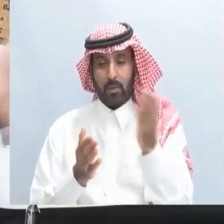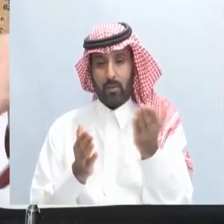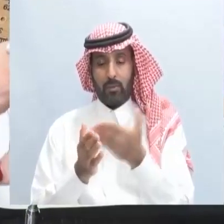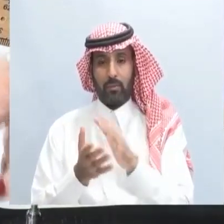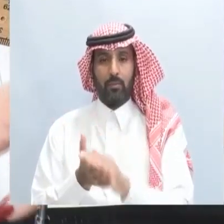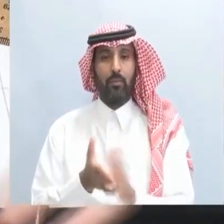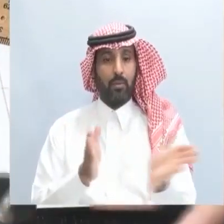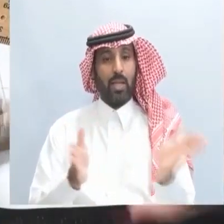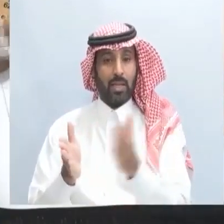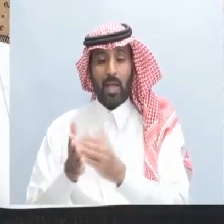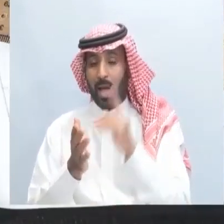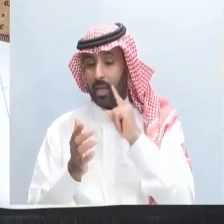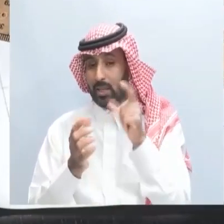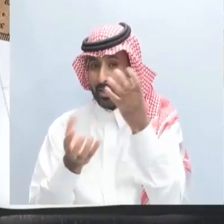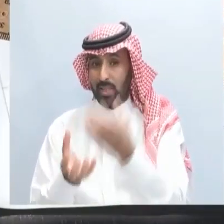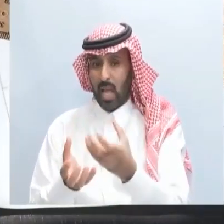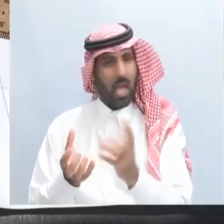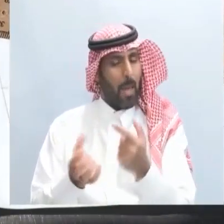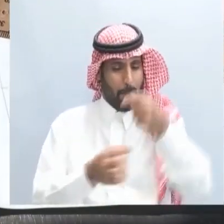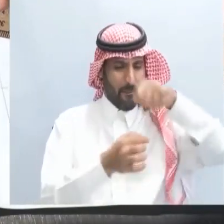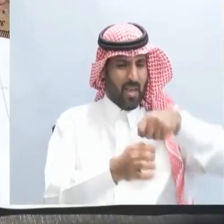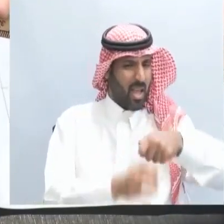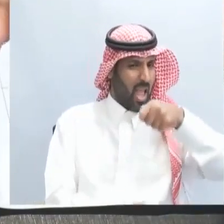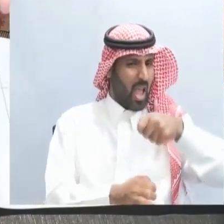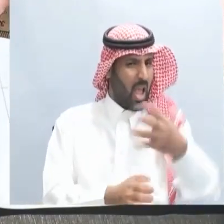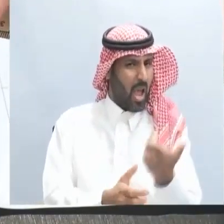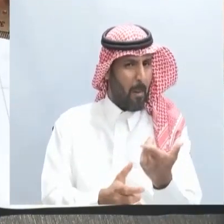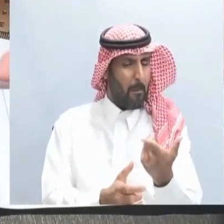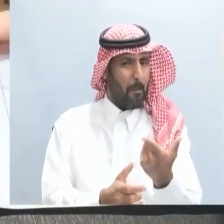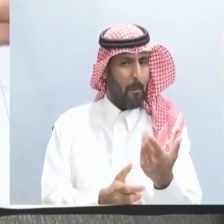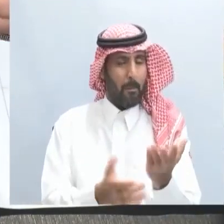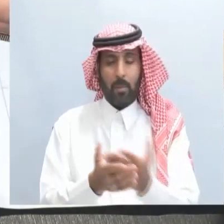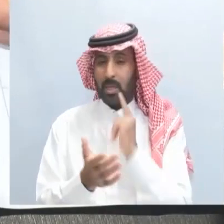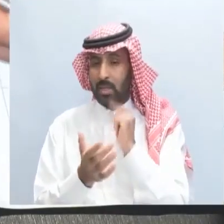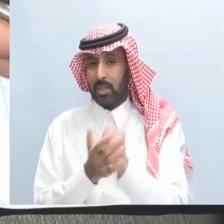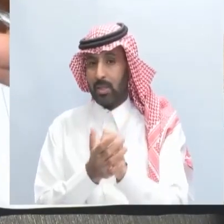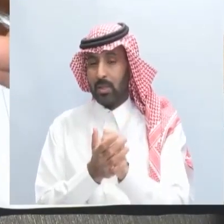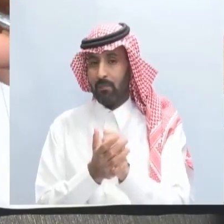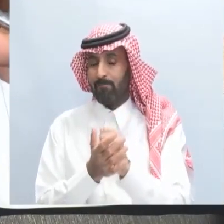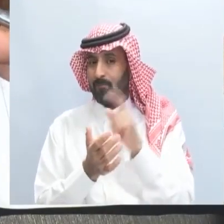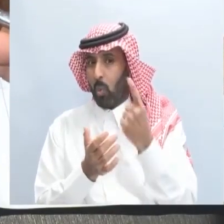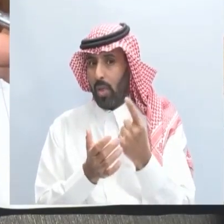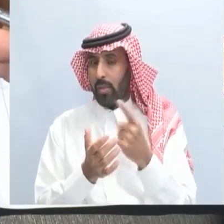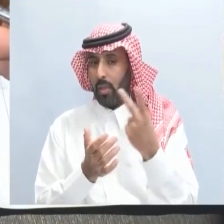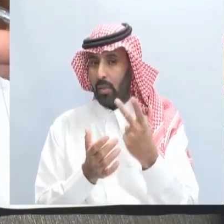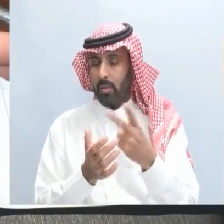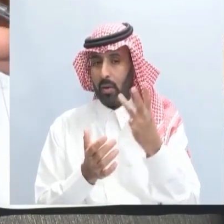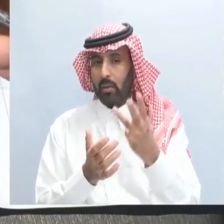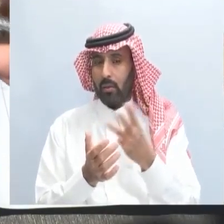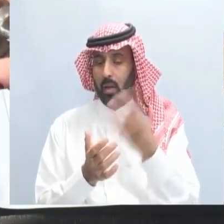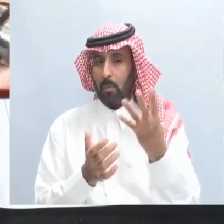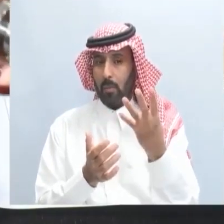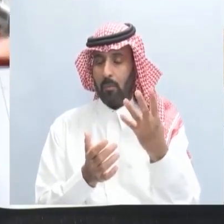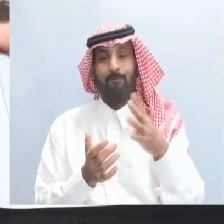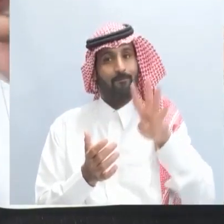الجانب الكتله على الجانب الاخر كم علقنا هنا تامل معي واستنتج لدينا 1 2 3